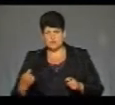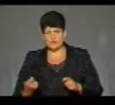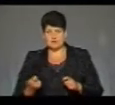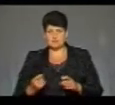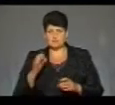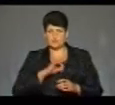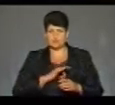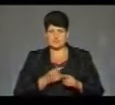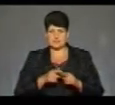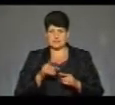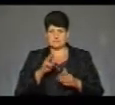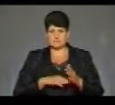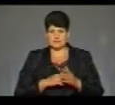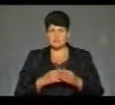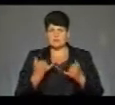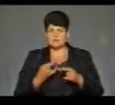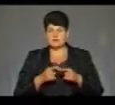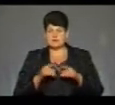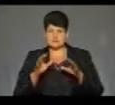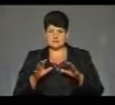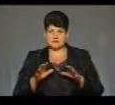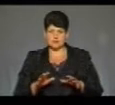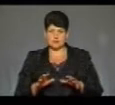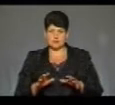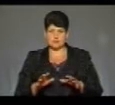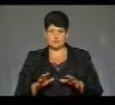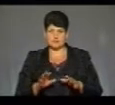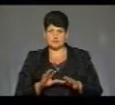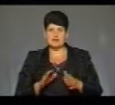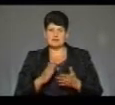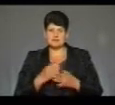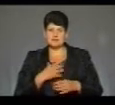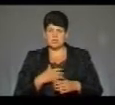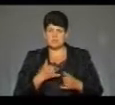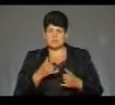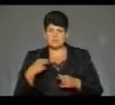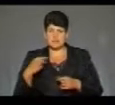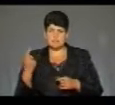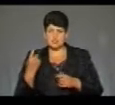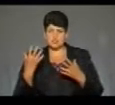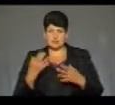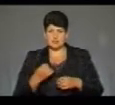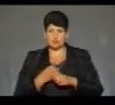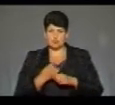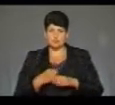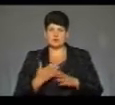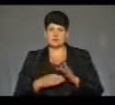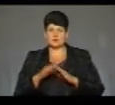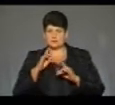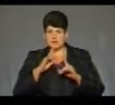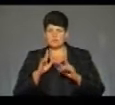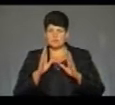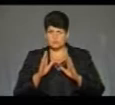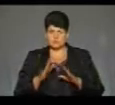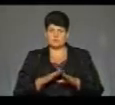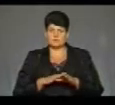застосування цих штрафних санкцій. Наразі цей закон є одним із пріоритетних для президента. Перший же день роботи парламенту він буде прийнятий. Таким